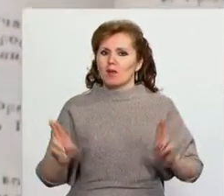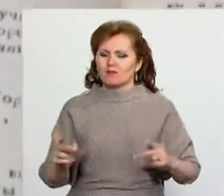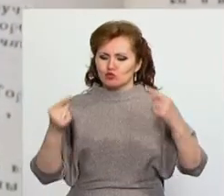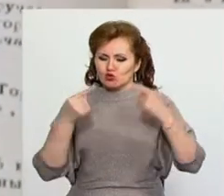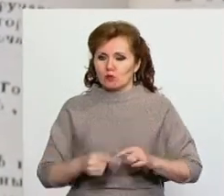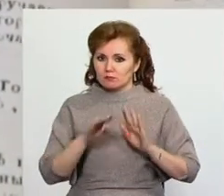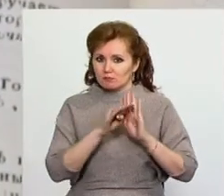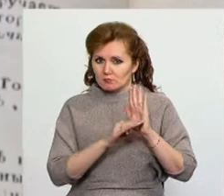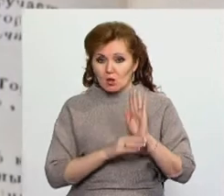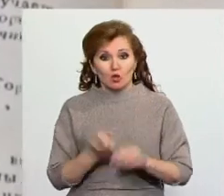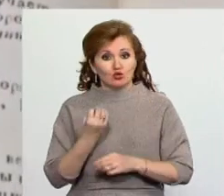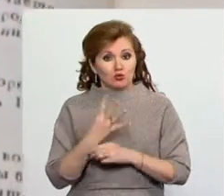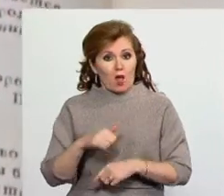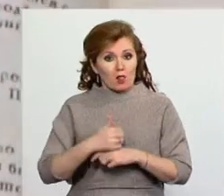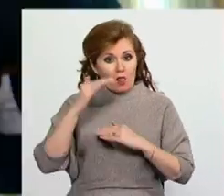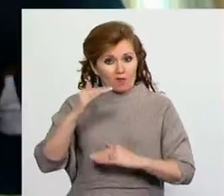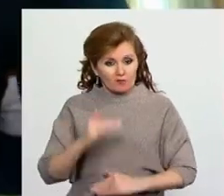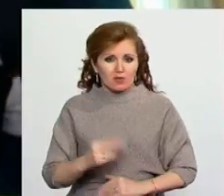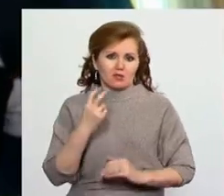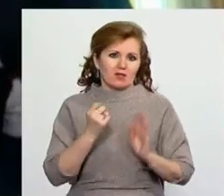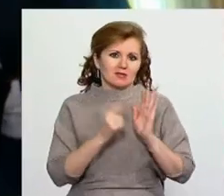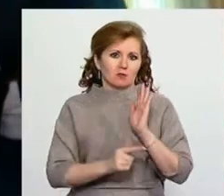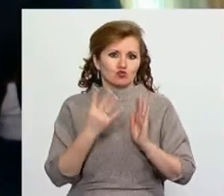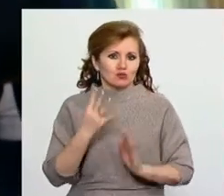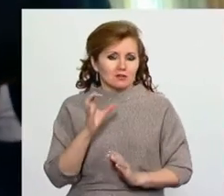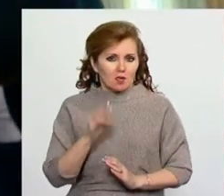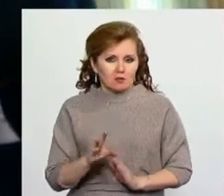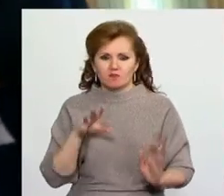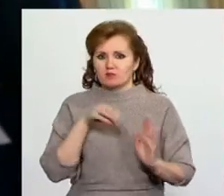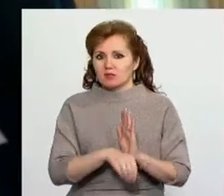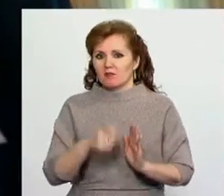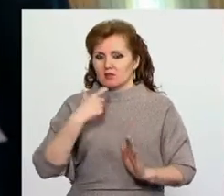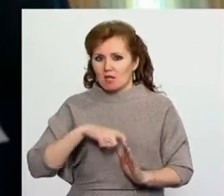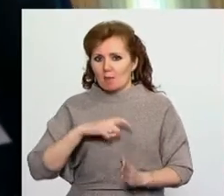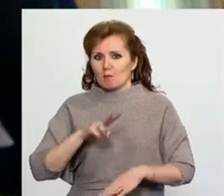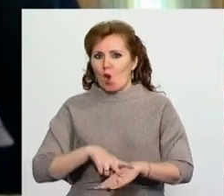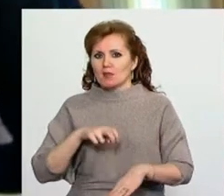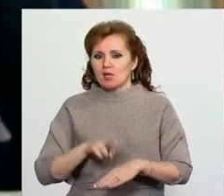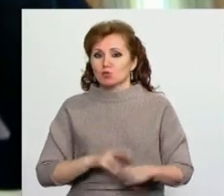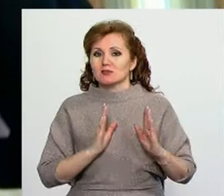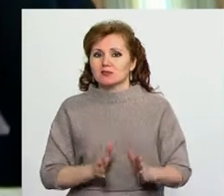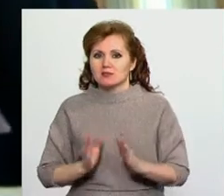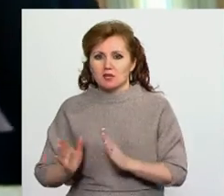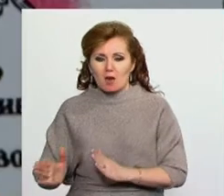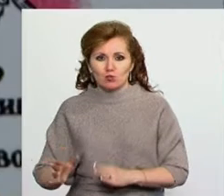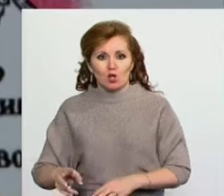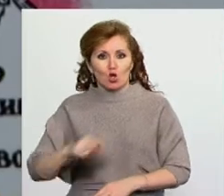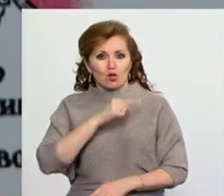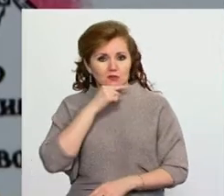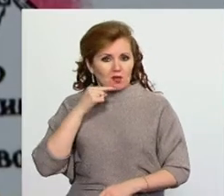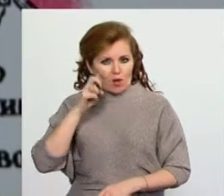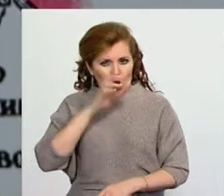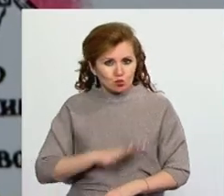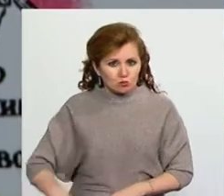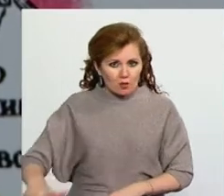глав, 274 статьи вместили в себя полицейскую систему губернских и уездных городов российского государства, которая